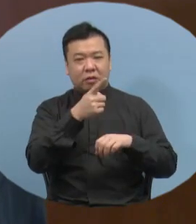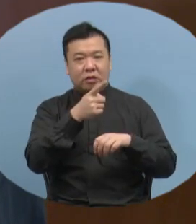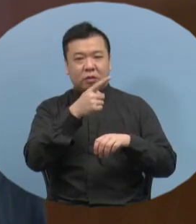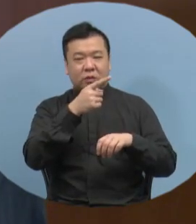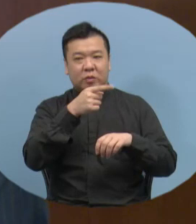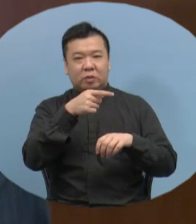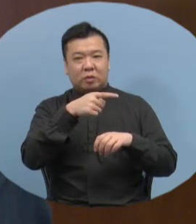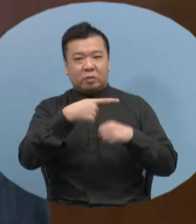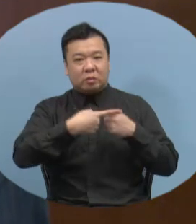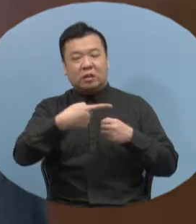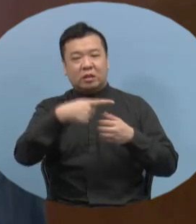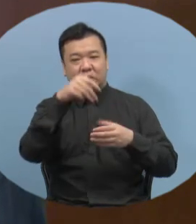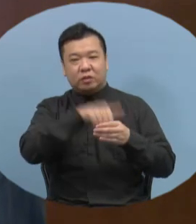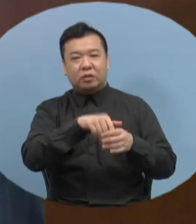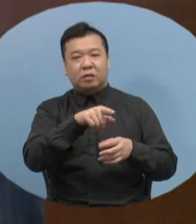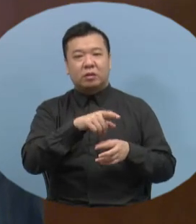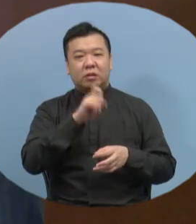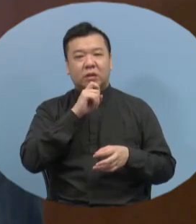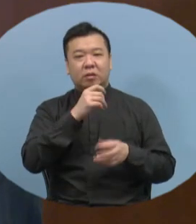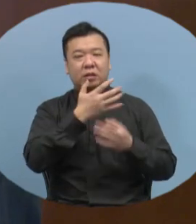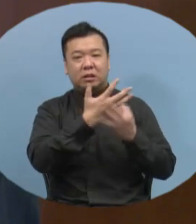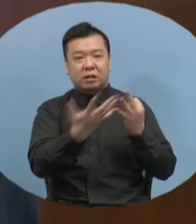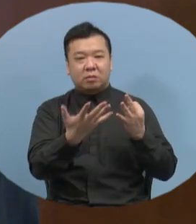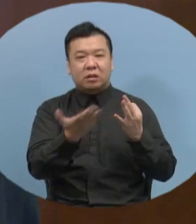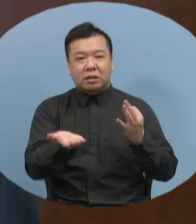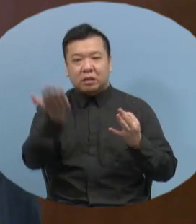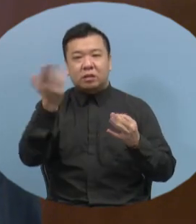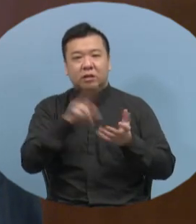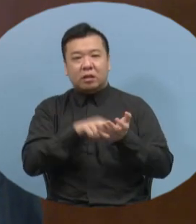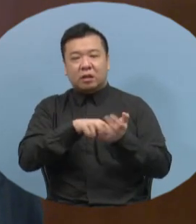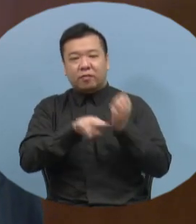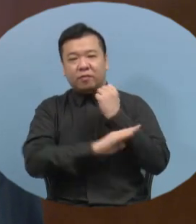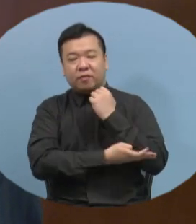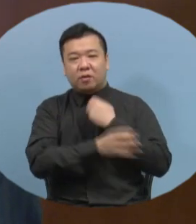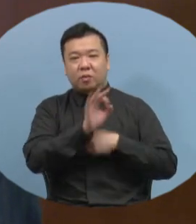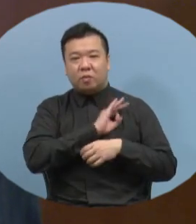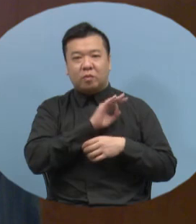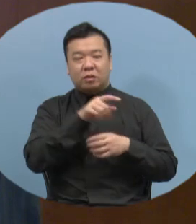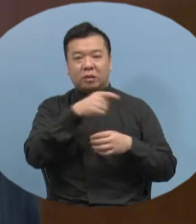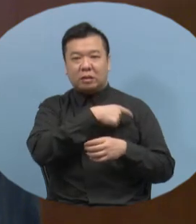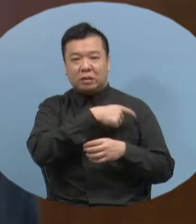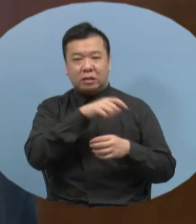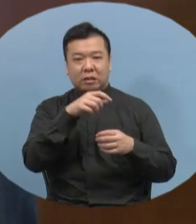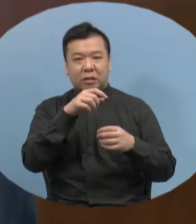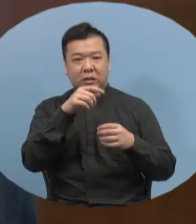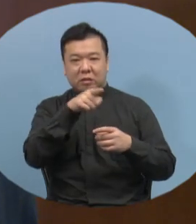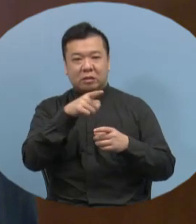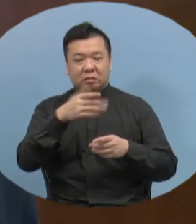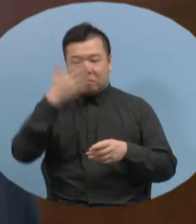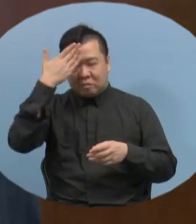選，取得了35或者以上的立法會議席之後，不顧一